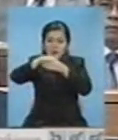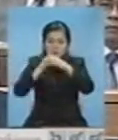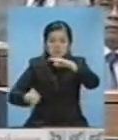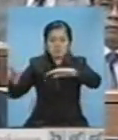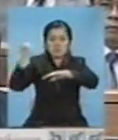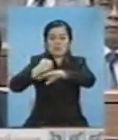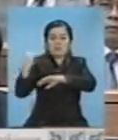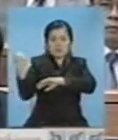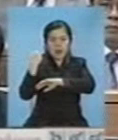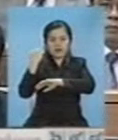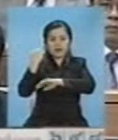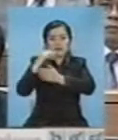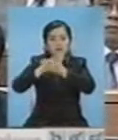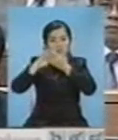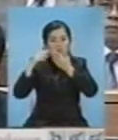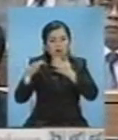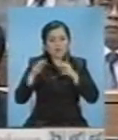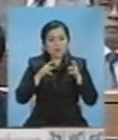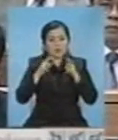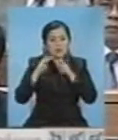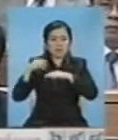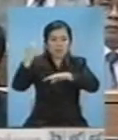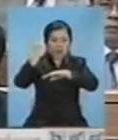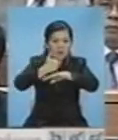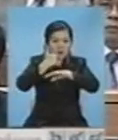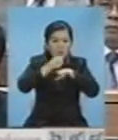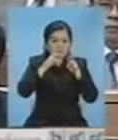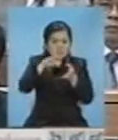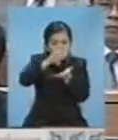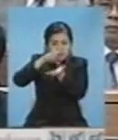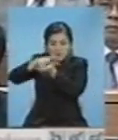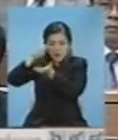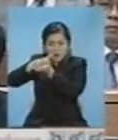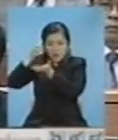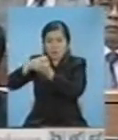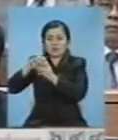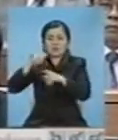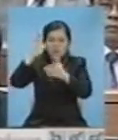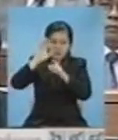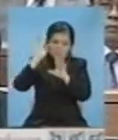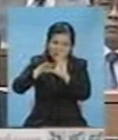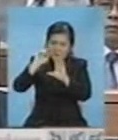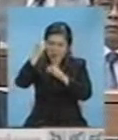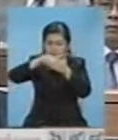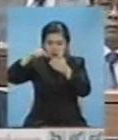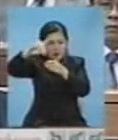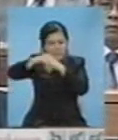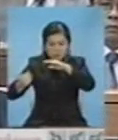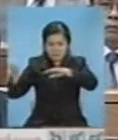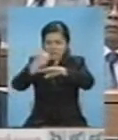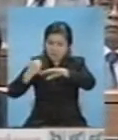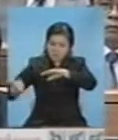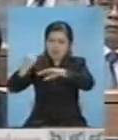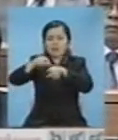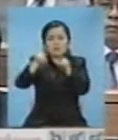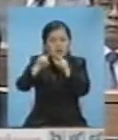าจมีอำนาจเสร็จแล้วถอนทุนคืนถอนทุนคืนเสร็จแล้วกลับมาซื้อเสียงโกงเลือกตั้งแล้วกลับไปมีอำนาจแล้วถอนทุ